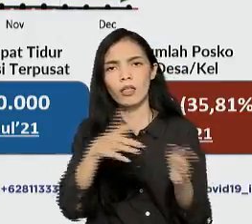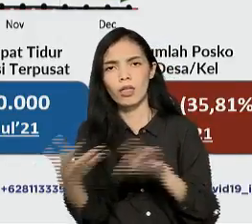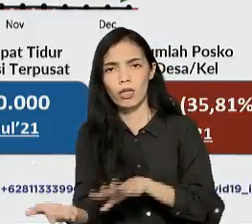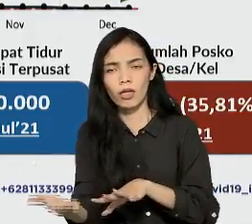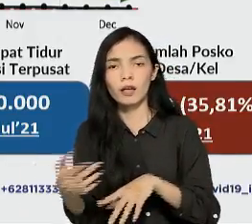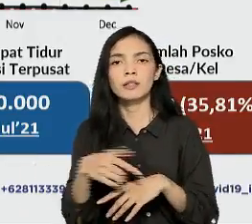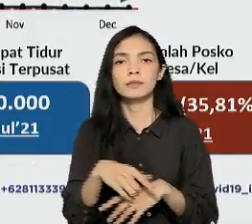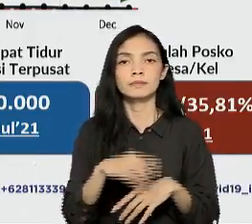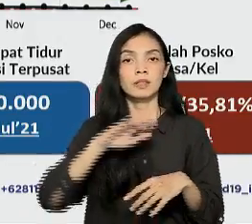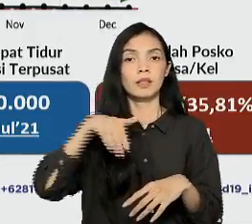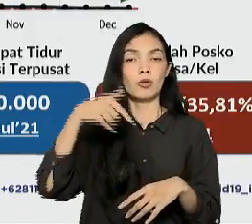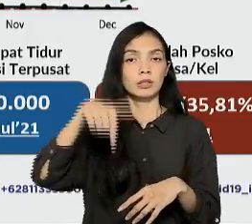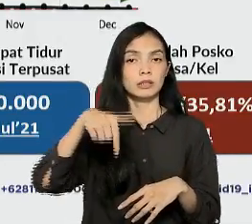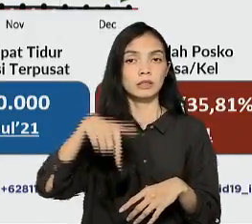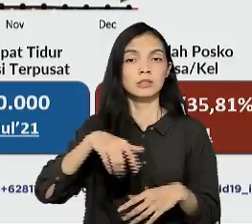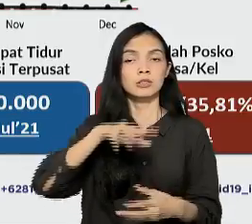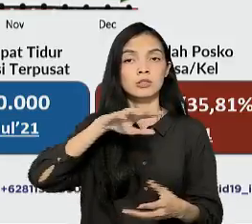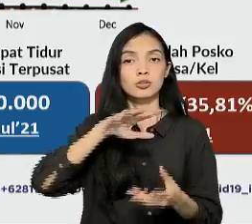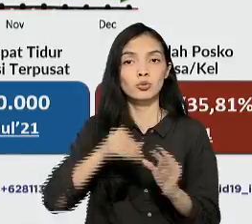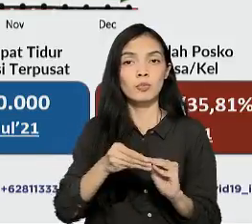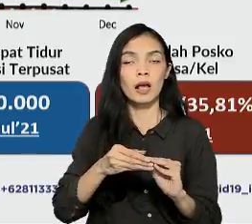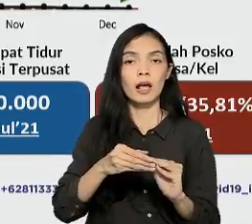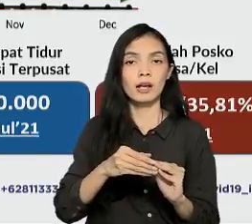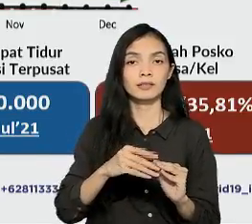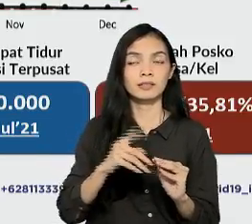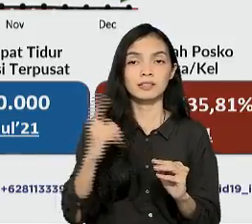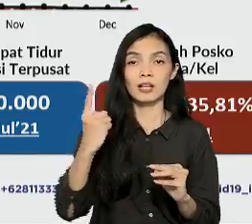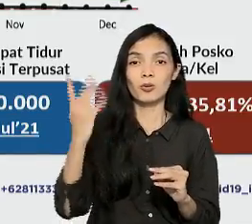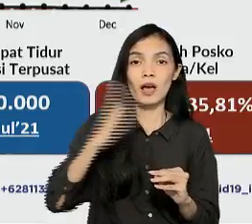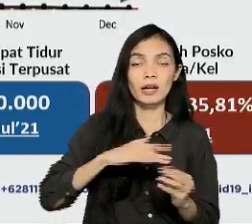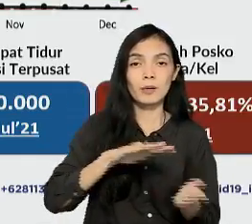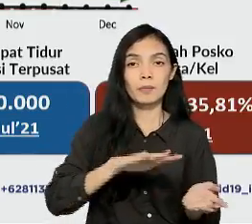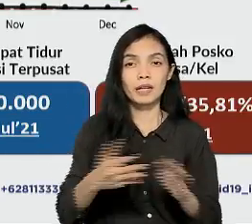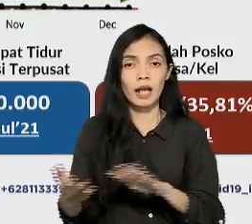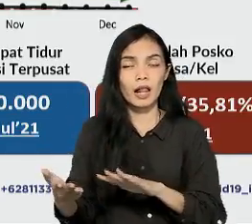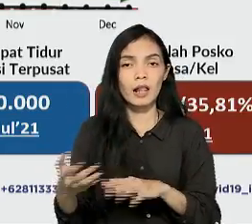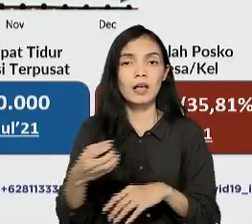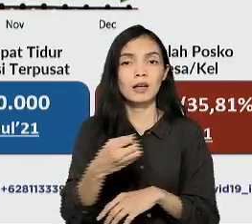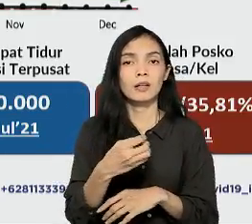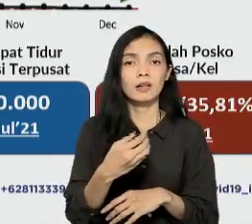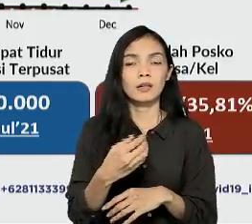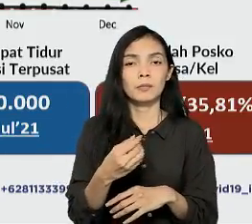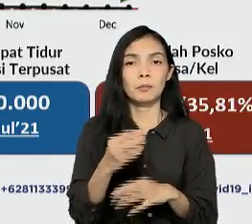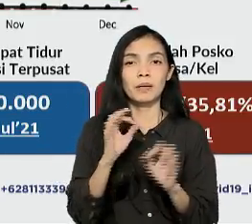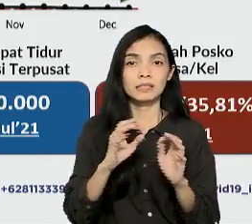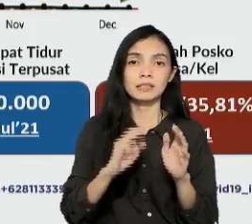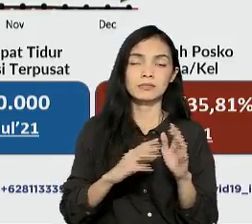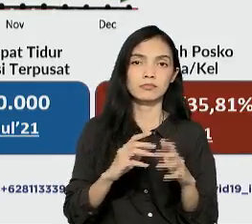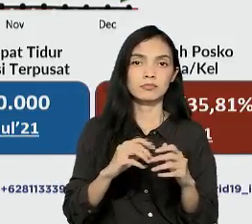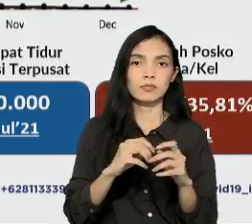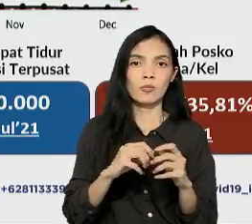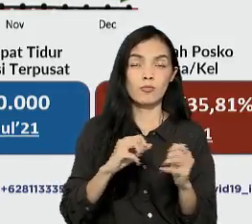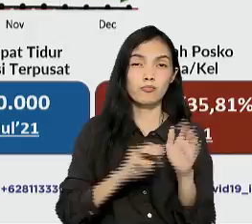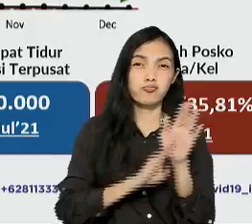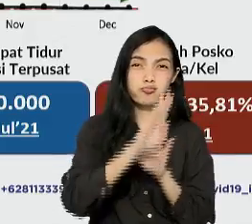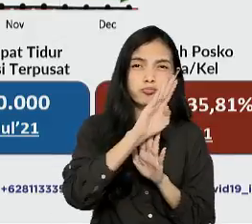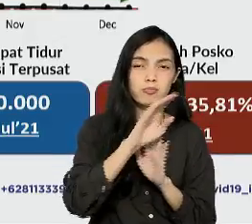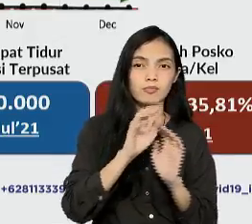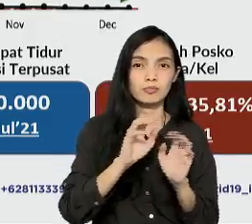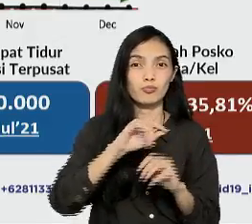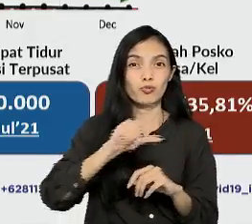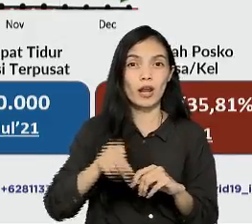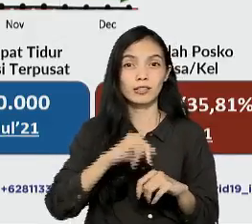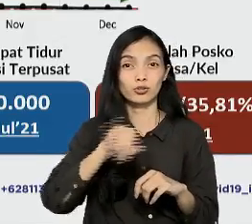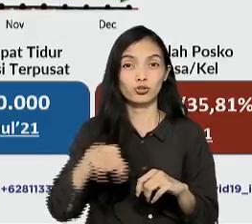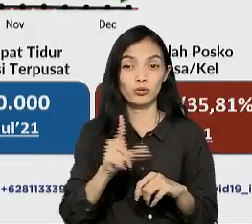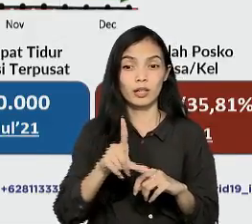ini, angka kematian harian sempat mencapai titik tertinggi pada lonjakan kasus kedua, yaitu merenggut